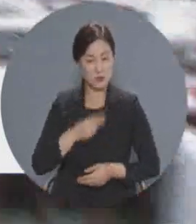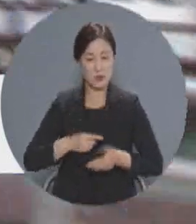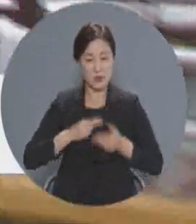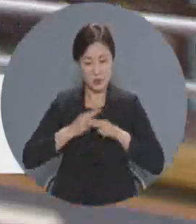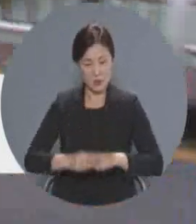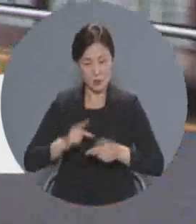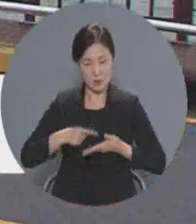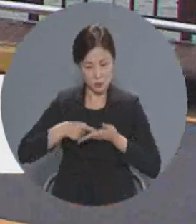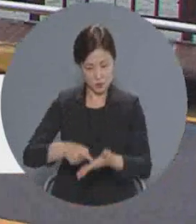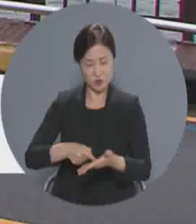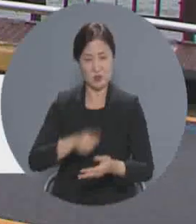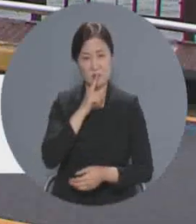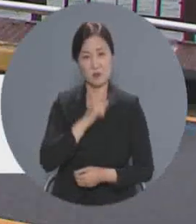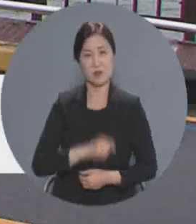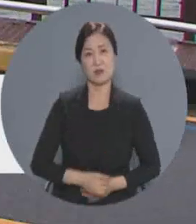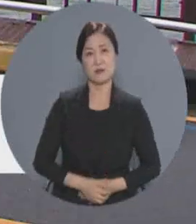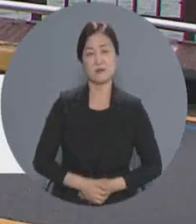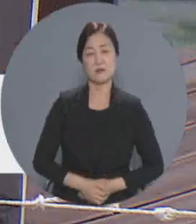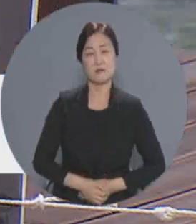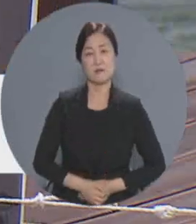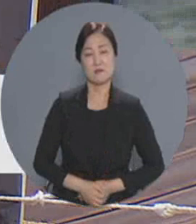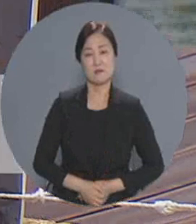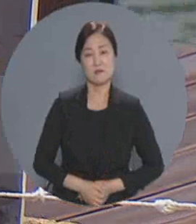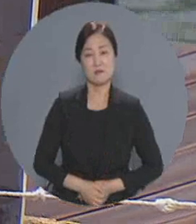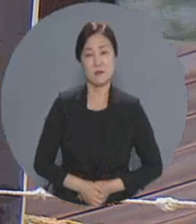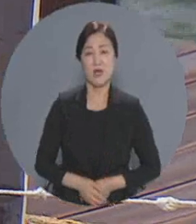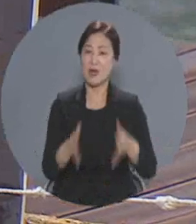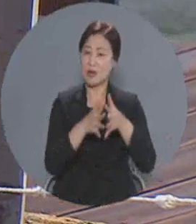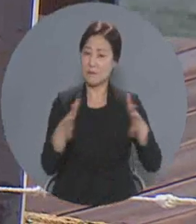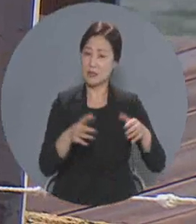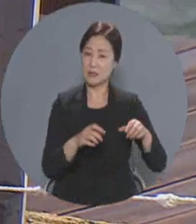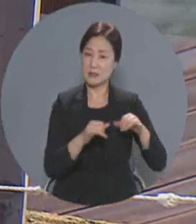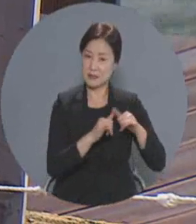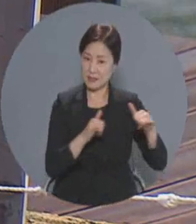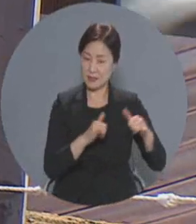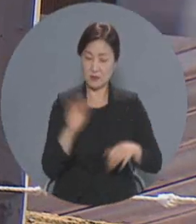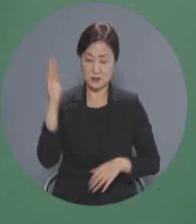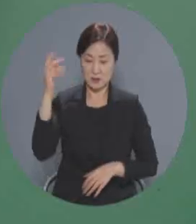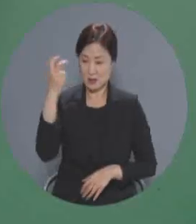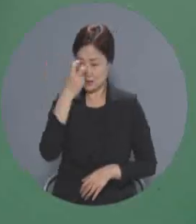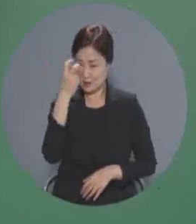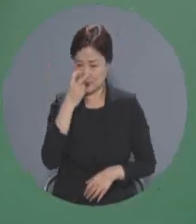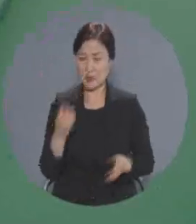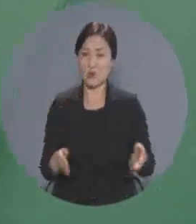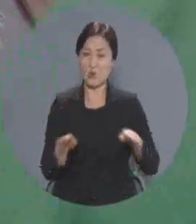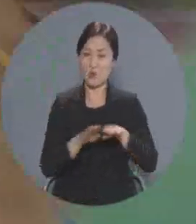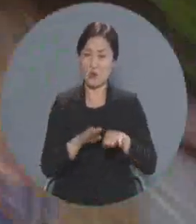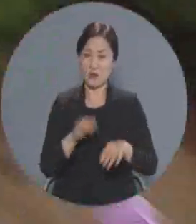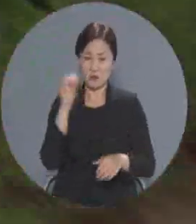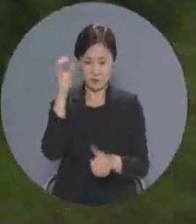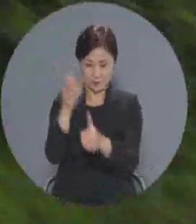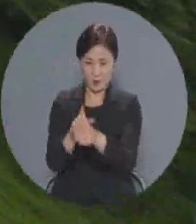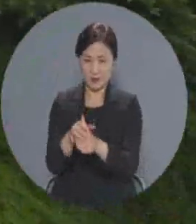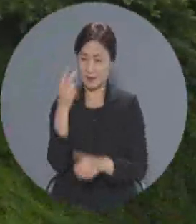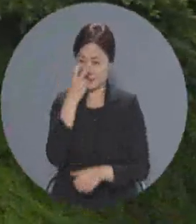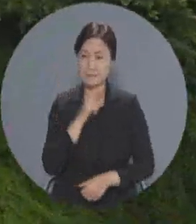일방적으로 추진됐다고 말합니다. 이 아파트 주민들은 최근 감사원에 주민 감사도